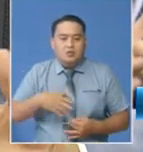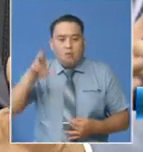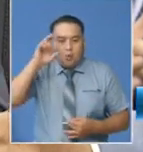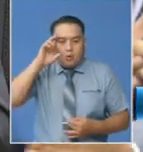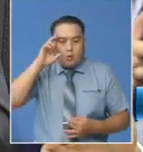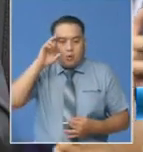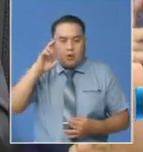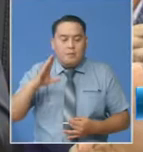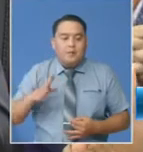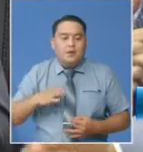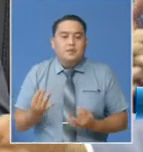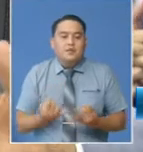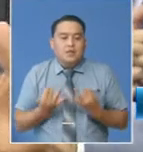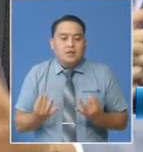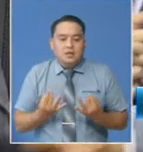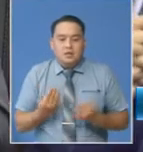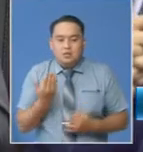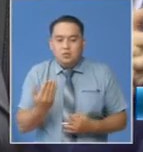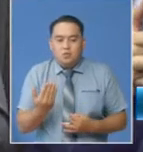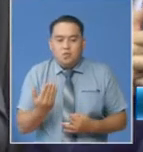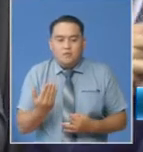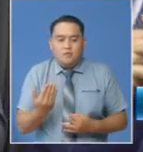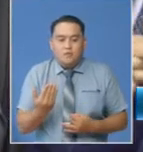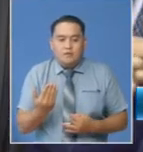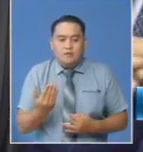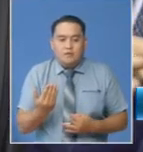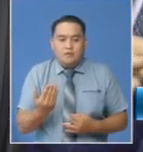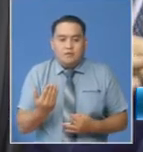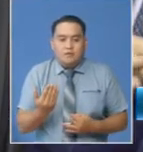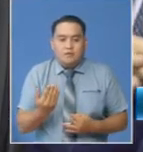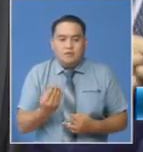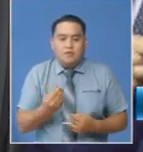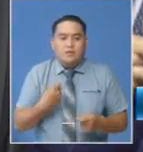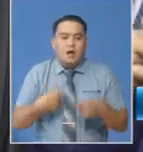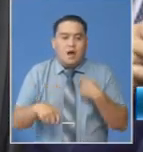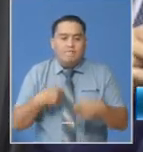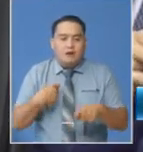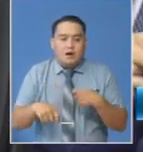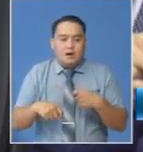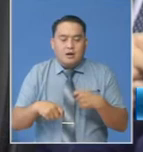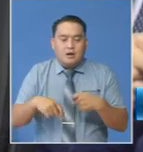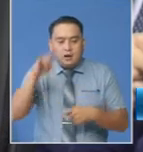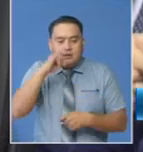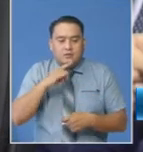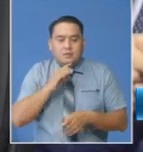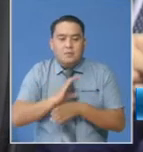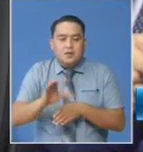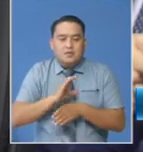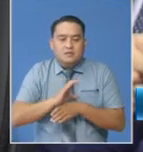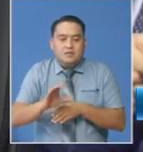Нам было бы интересно, чтобы и изделия, товары казахстанских